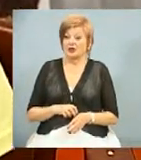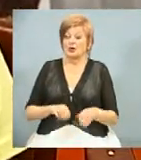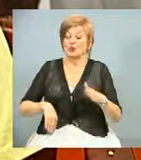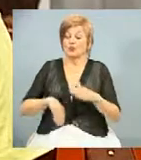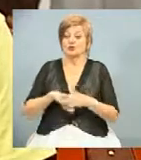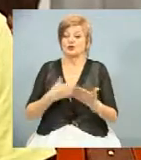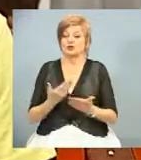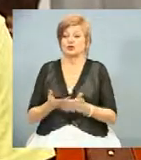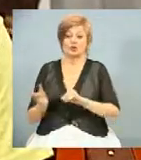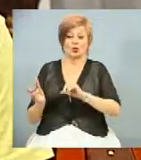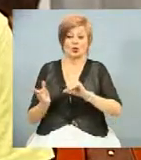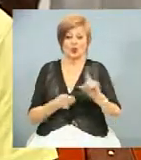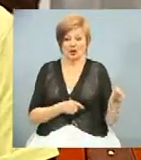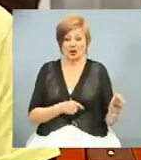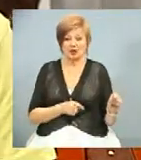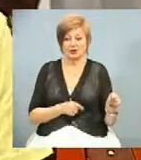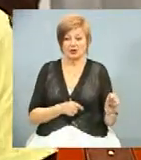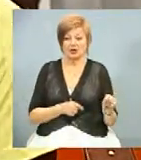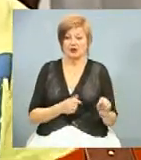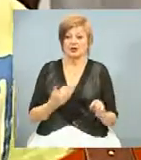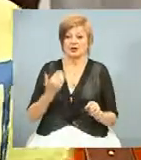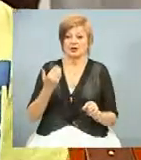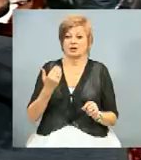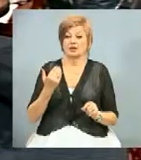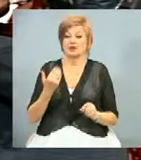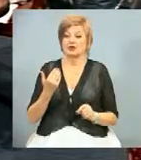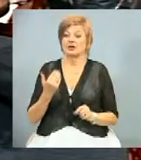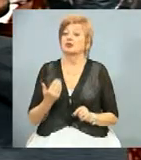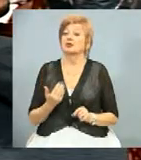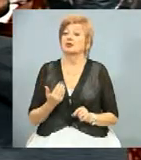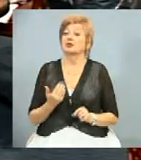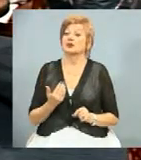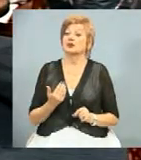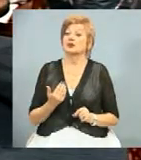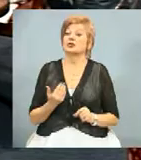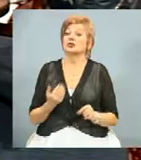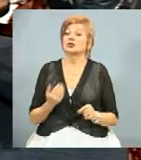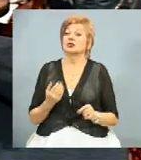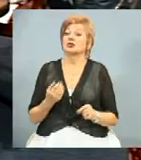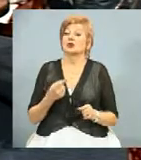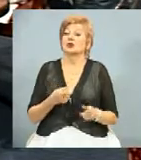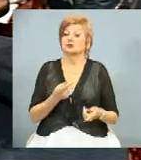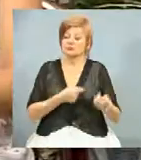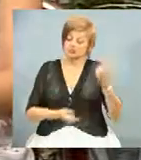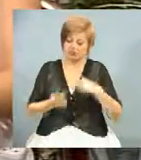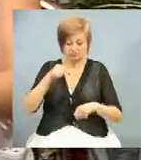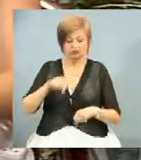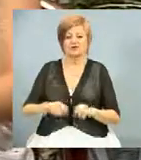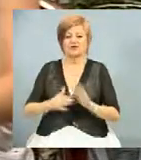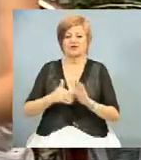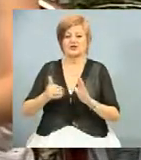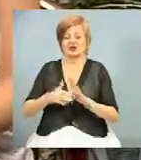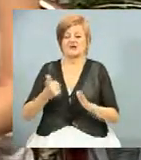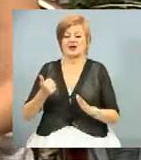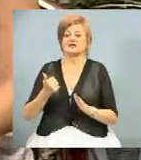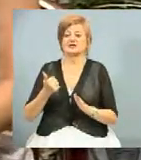уїхав, то його можуть призвати. Думаєш, з відпустки будуть лікаря тягнути, так, лікуй мені око